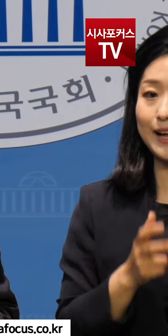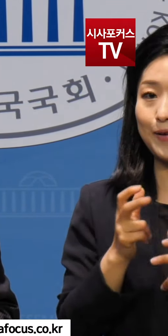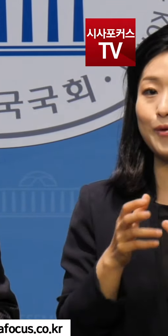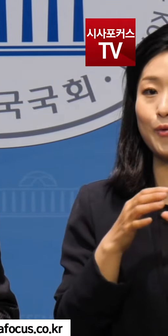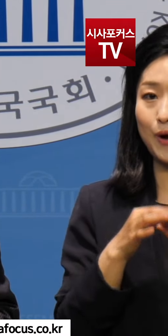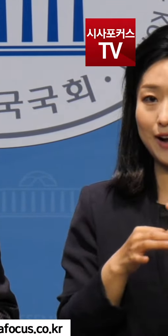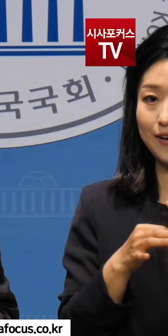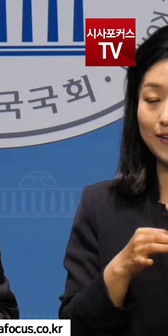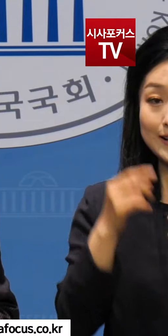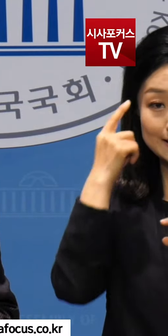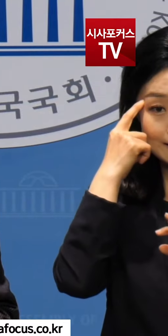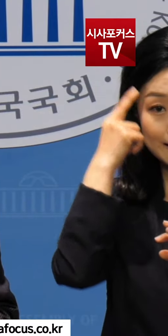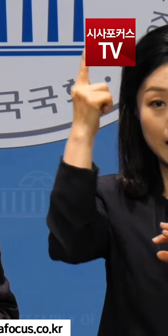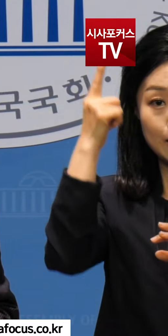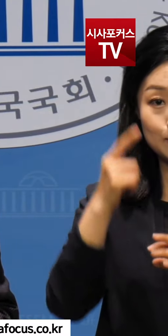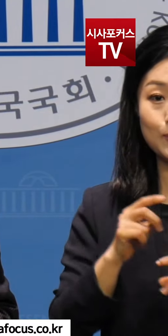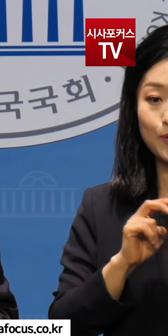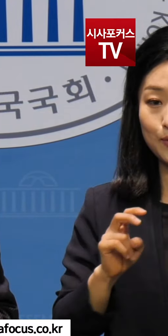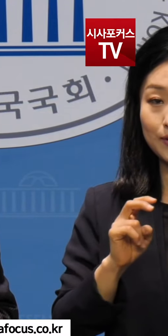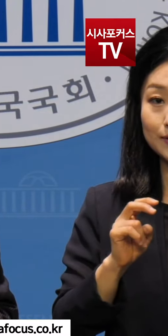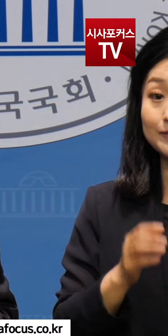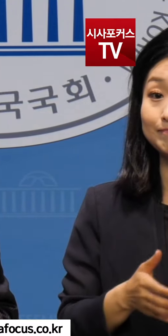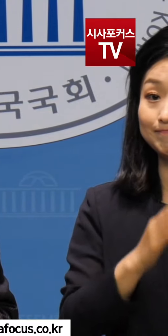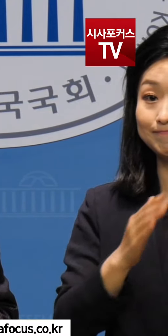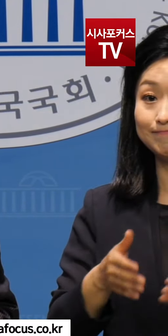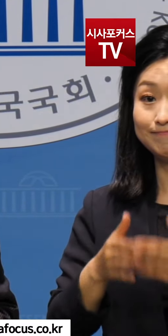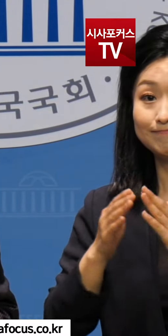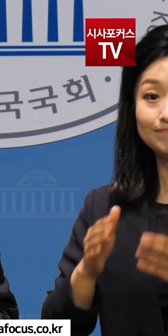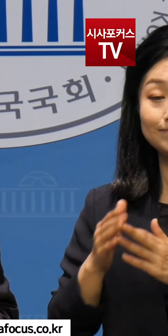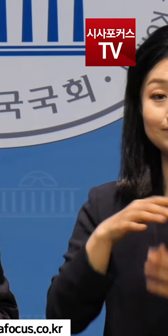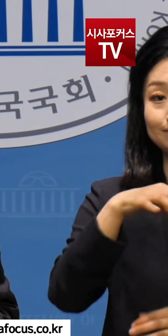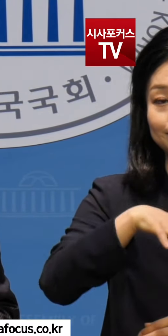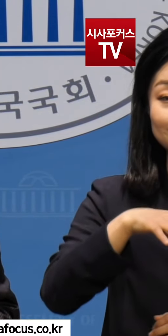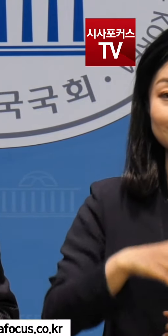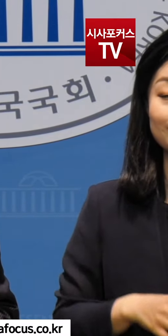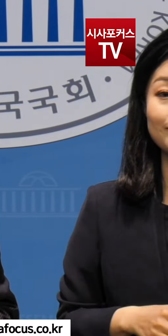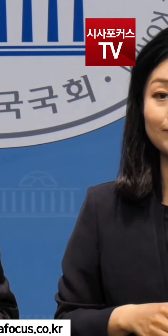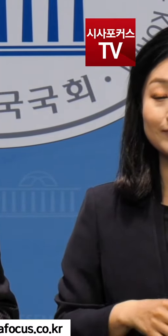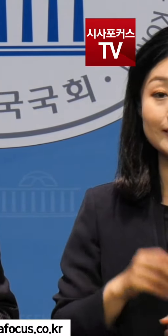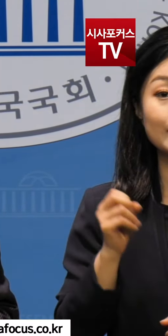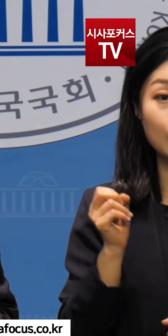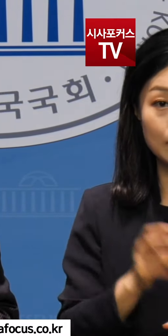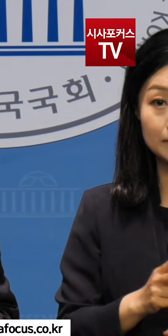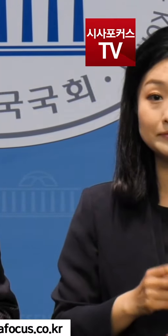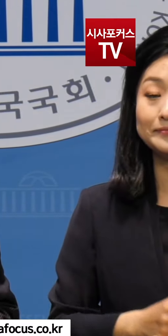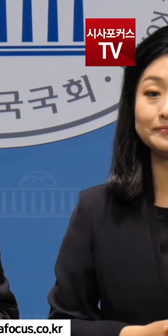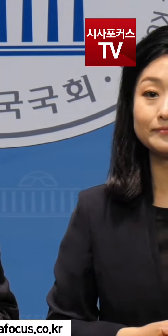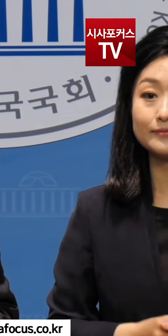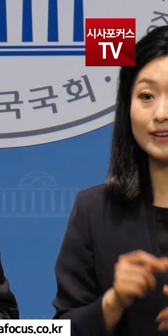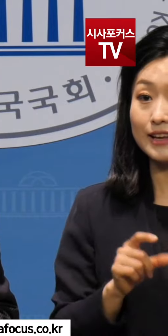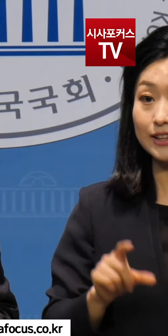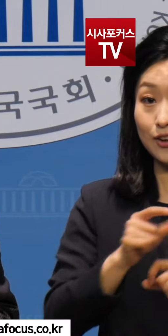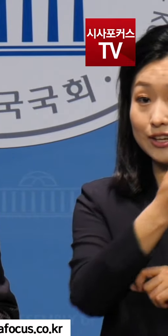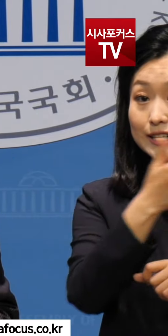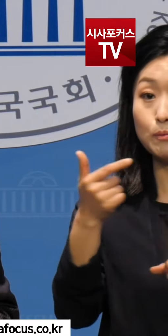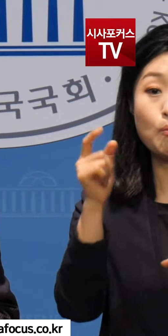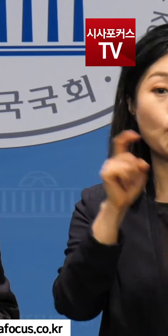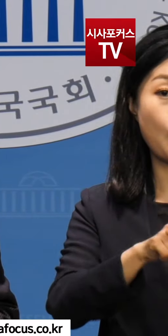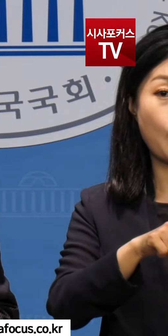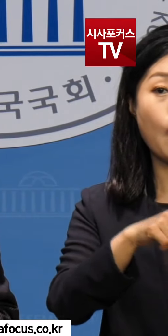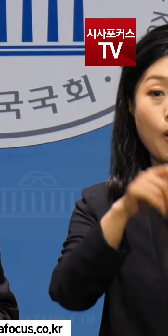하는 창조 경제의 허브로 성장하고 있습니다. 광주는 여기에 그치지 않고 더 큰 목표를